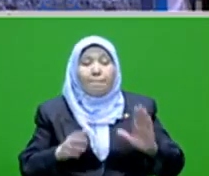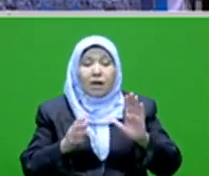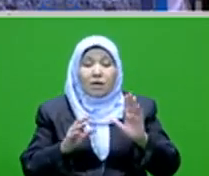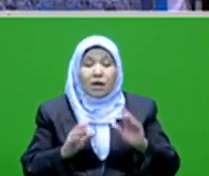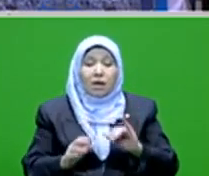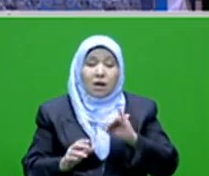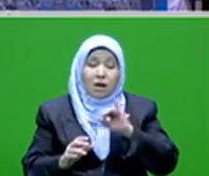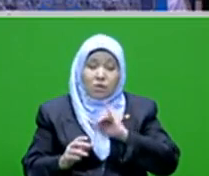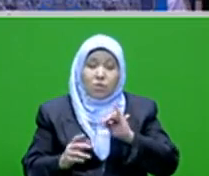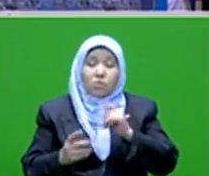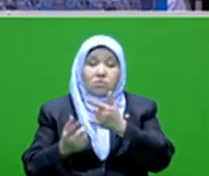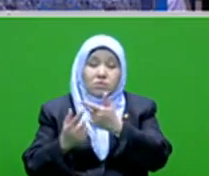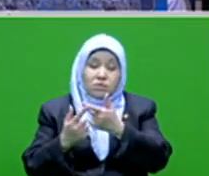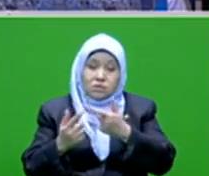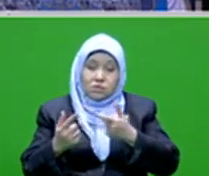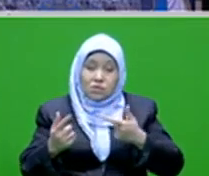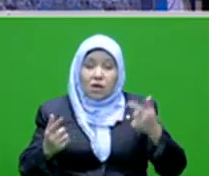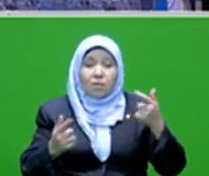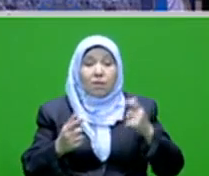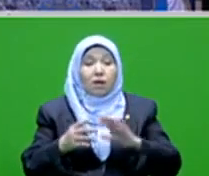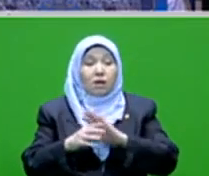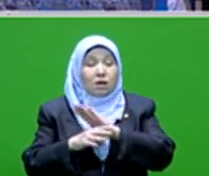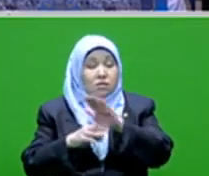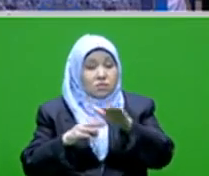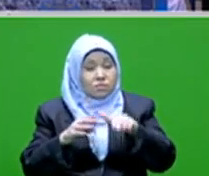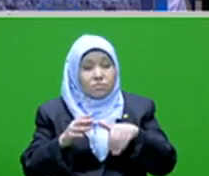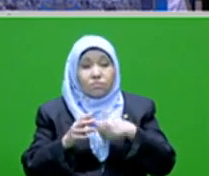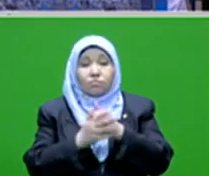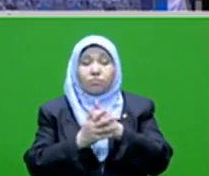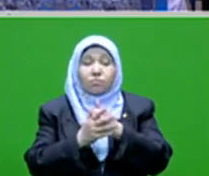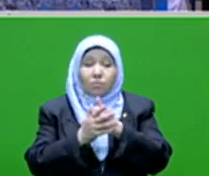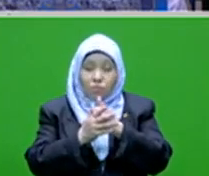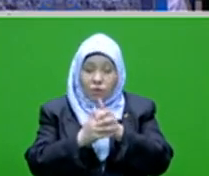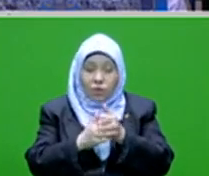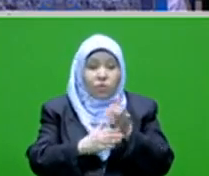إِنَّ رَبِّي لَطِيفٌ لِمَا